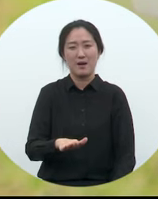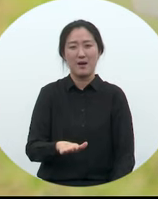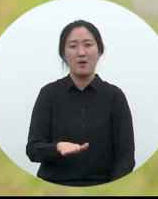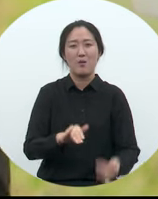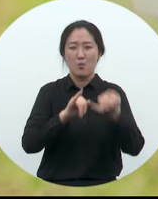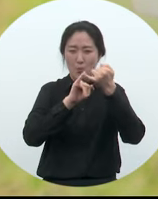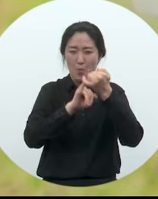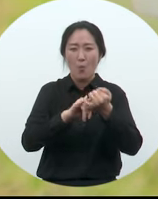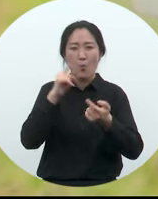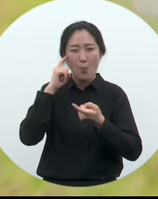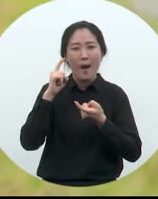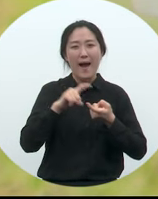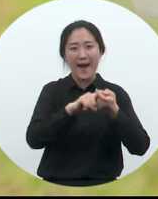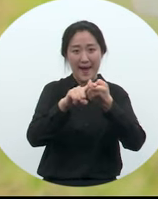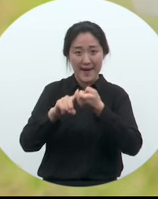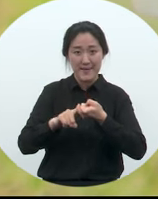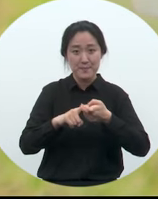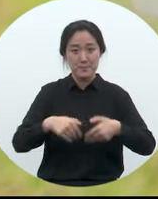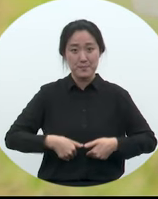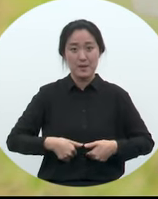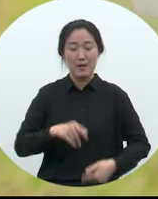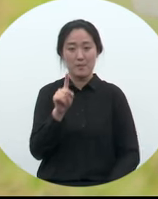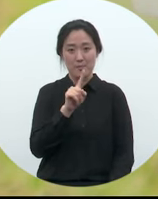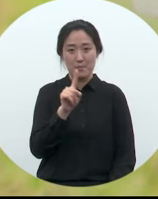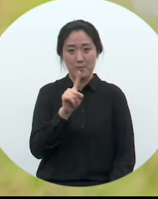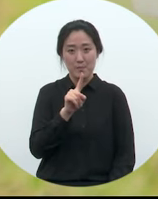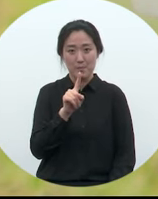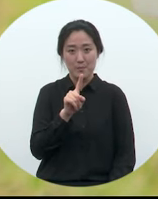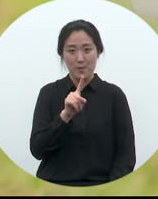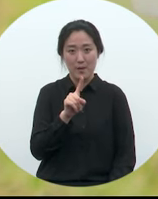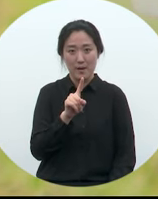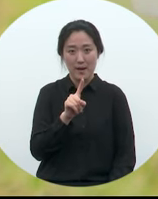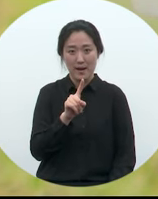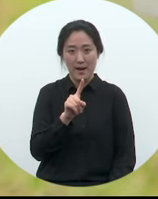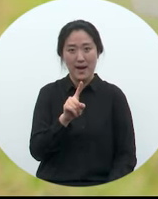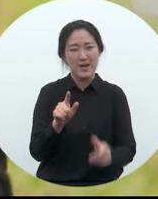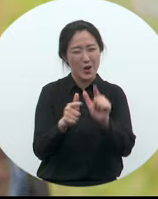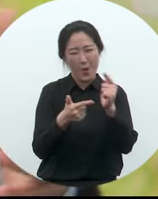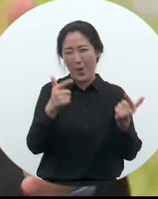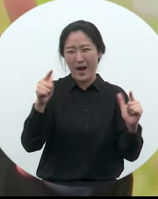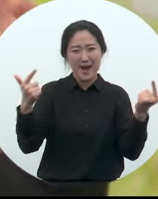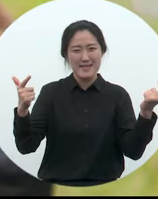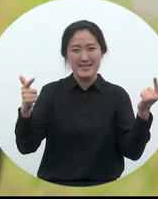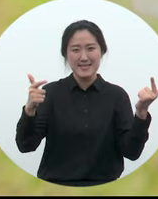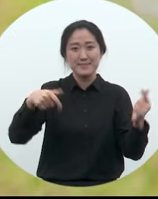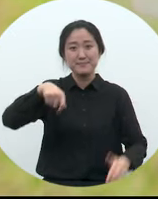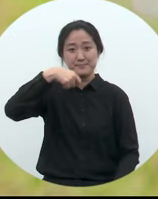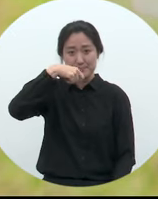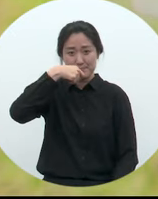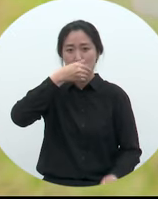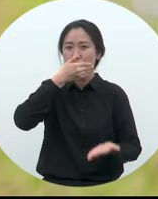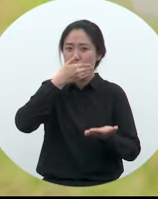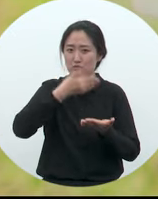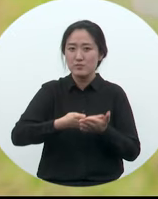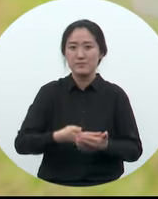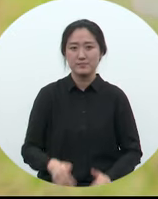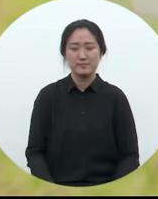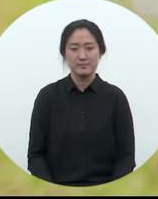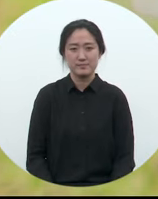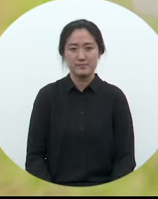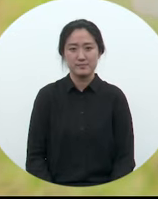꼭 우리가 관심 있게 가져야 될 것은 한 가지 색깔이 아닌 다양한 색깔의